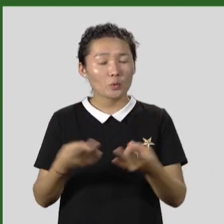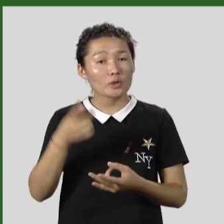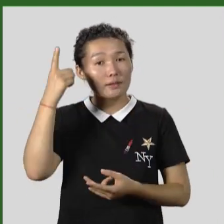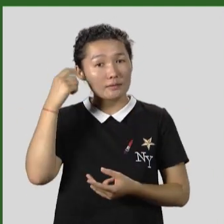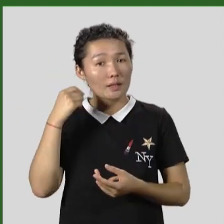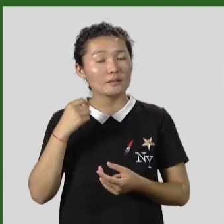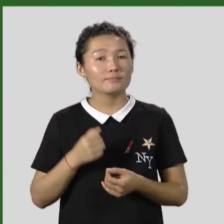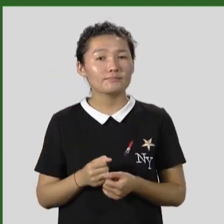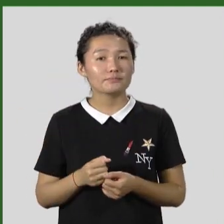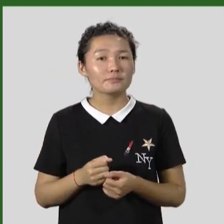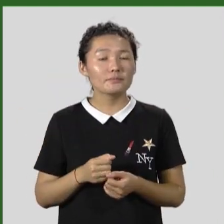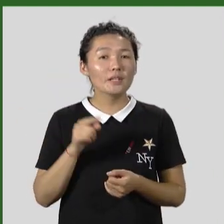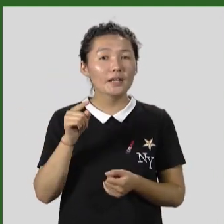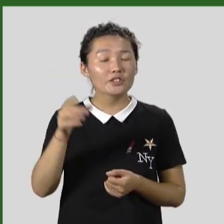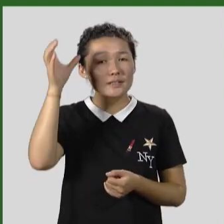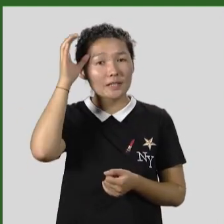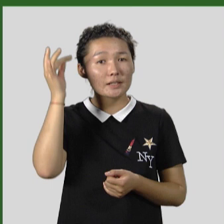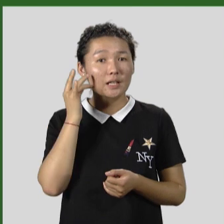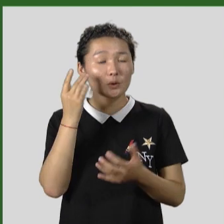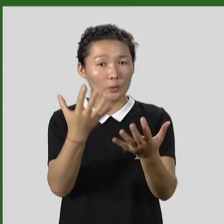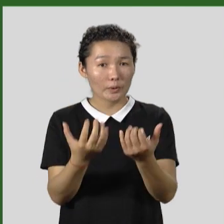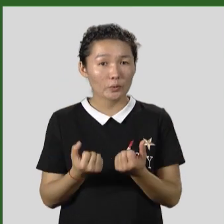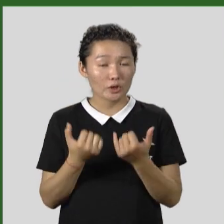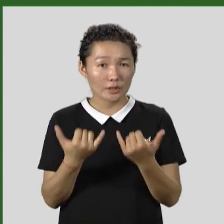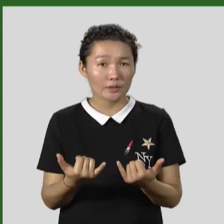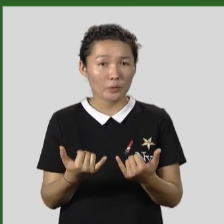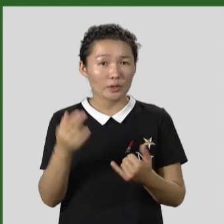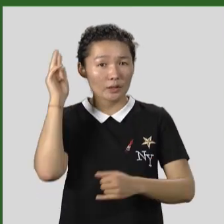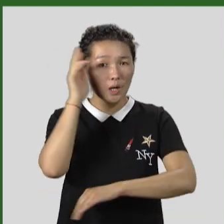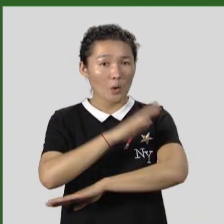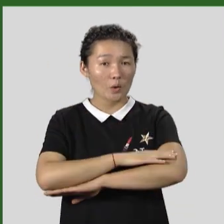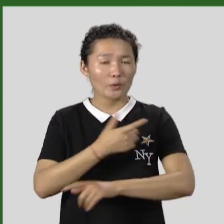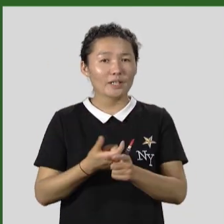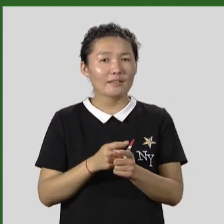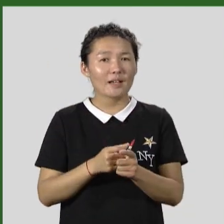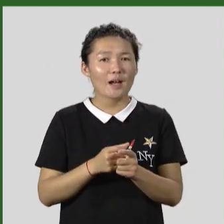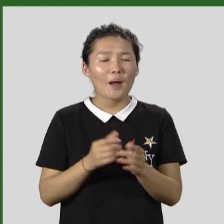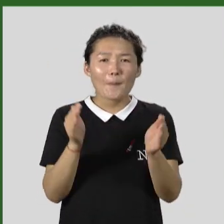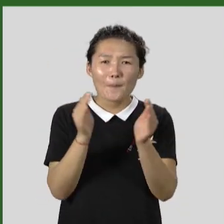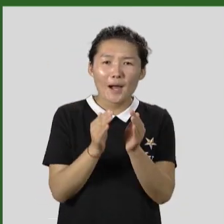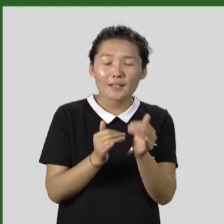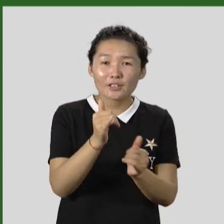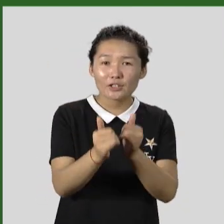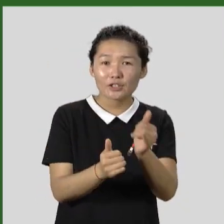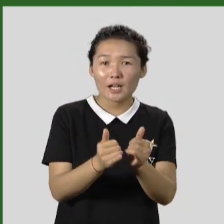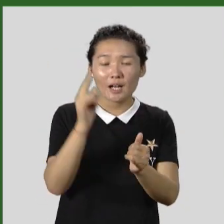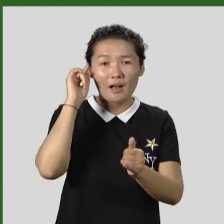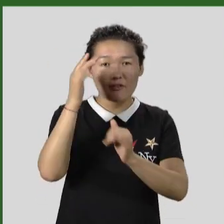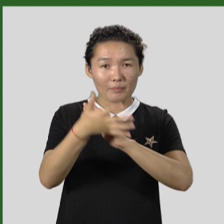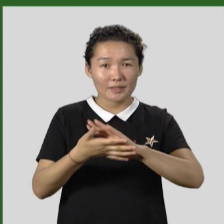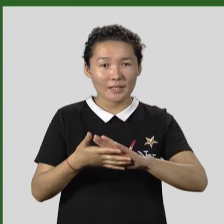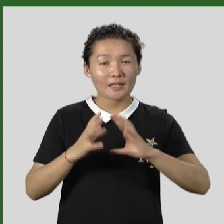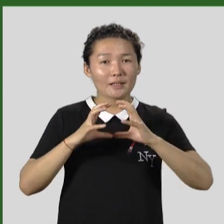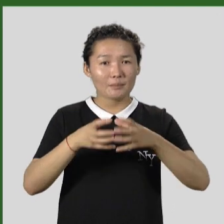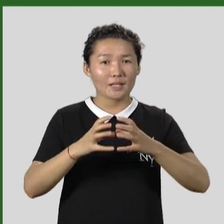знать. Те знания, которые вы получили сегодня на уроке, это маленький шаг в познании